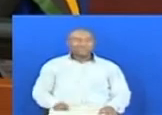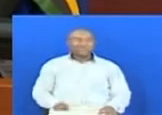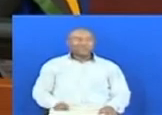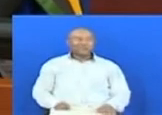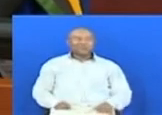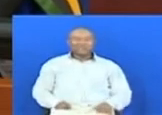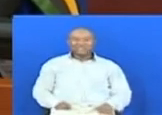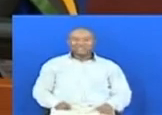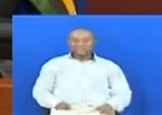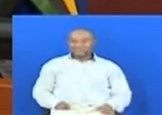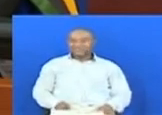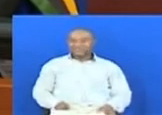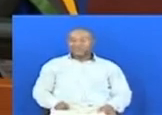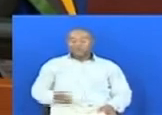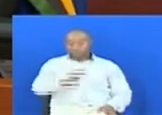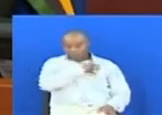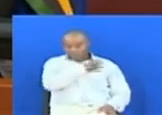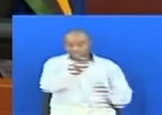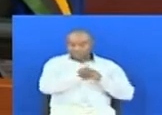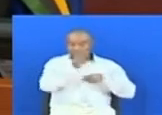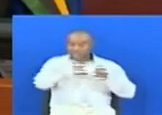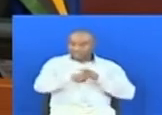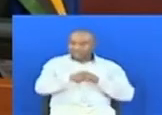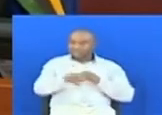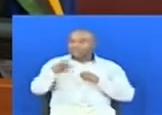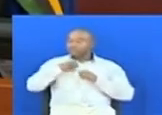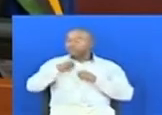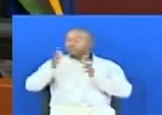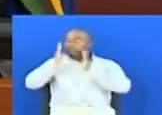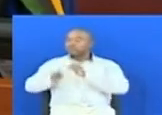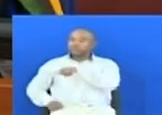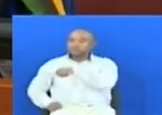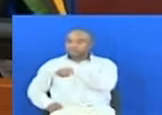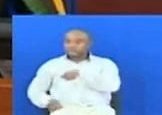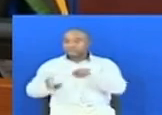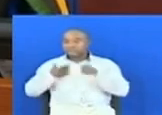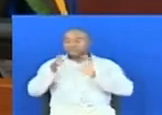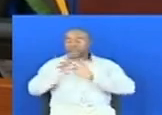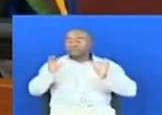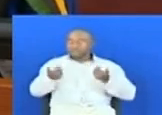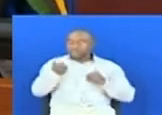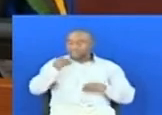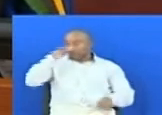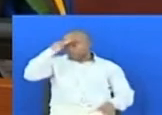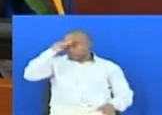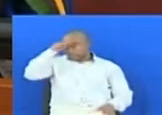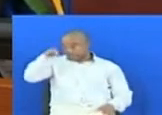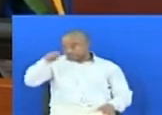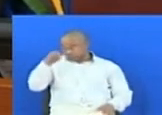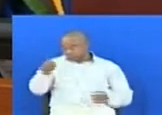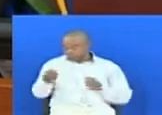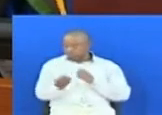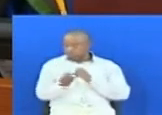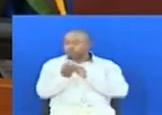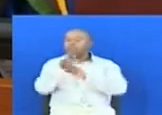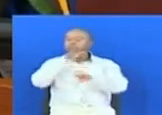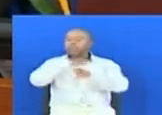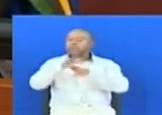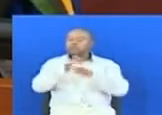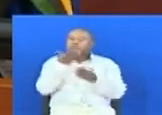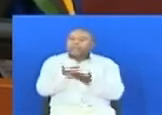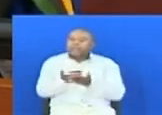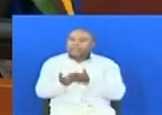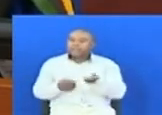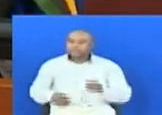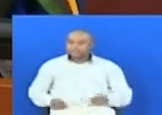Mheshimiwa Waziri Mkuu na hasa waziri wa mambo ya ndani alikuwa hapa ametoka nje, ni vizuri polisi wakatoa statements haraka. Tatizo la watu